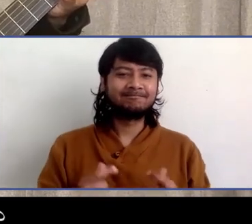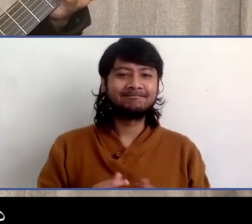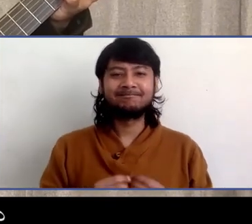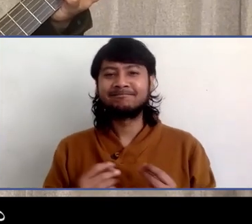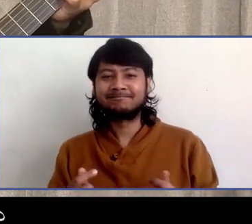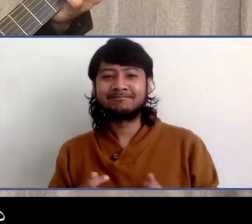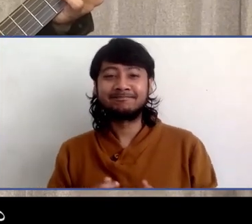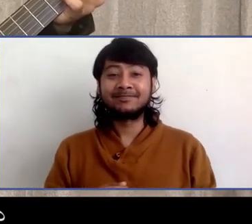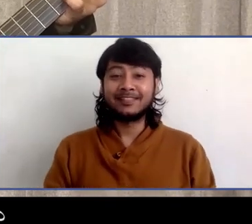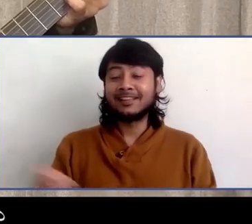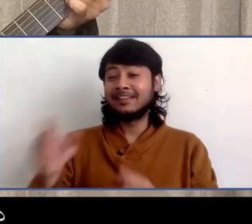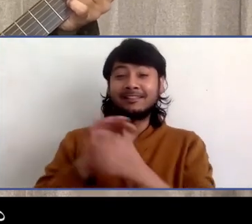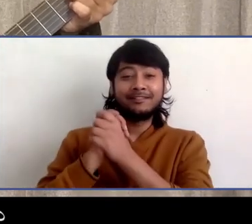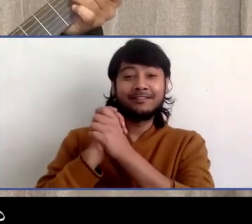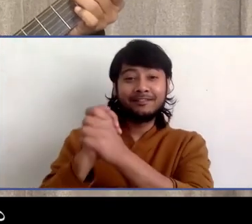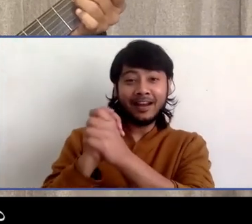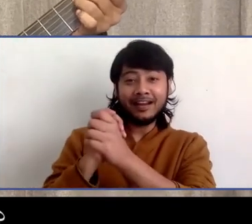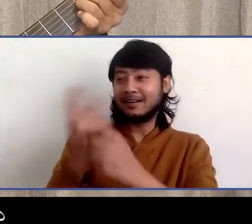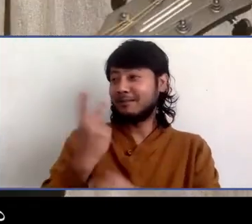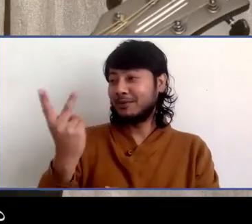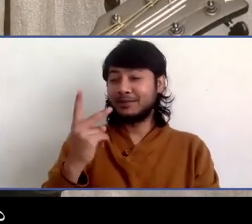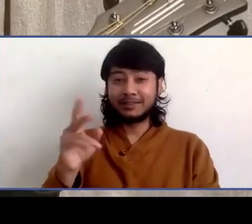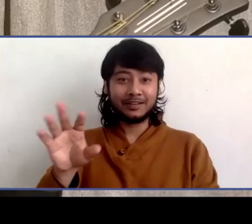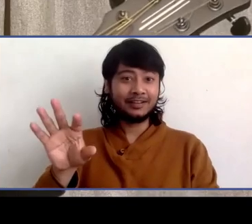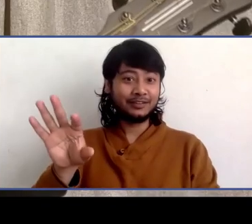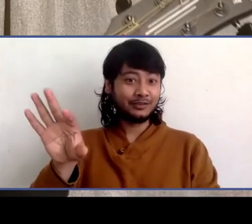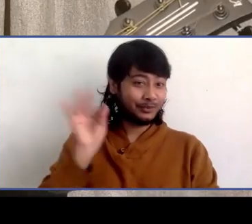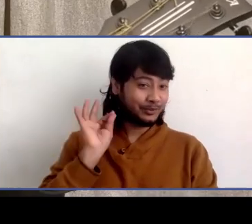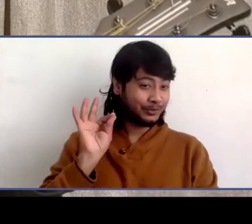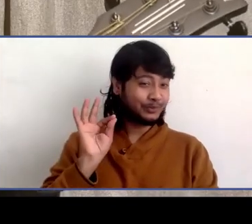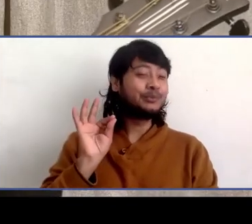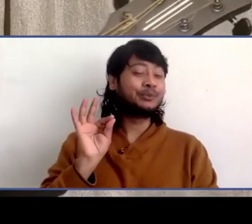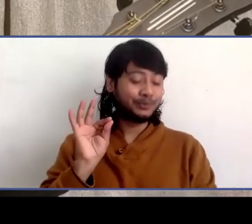ये यारी है हमने चुनी,